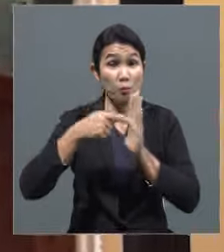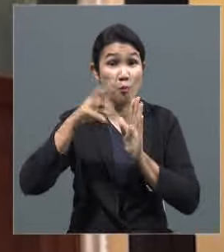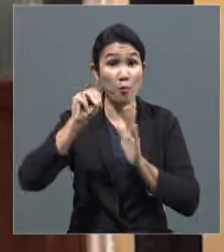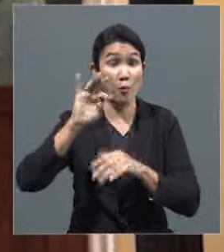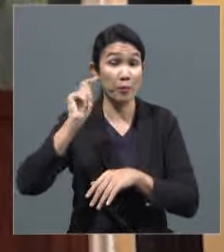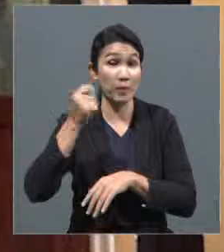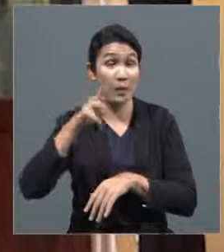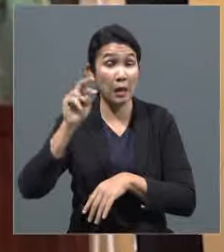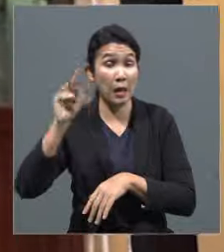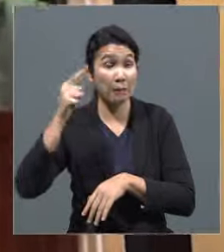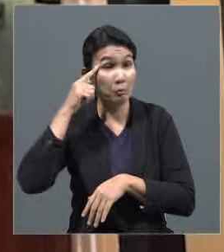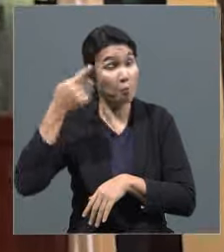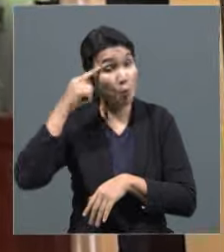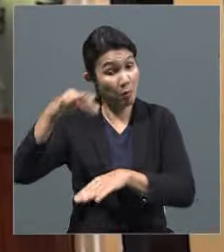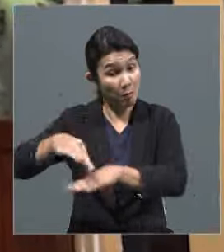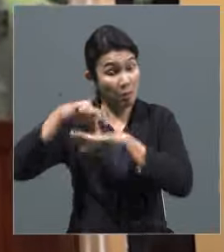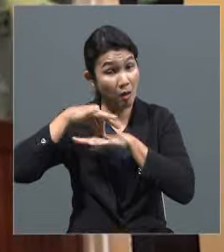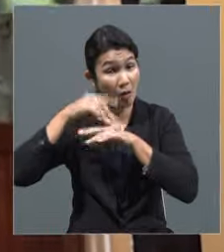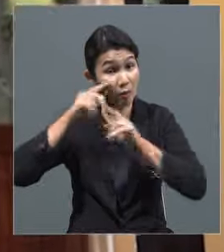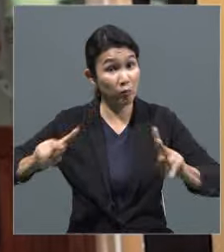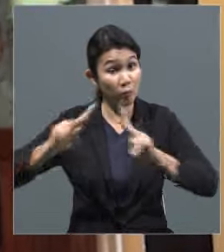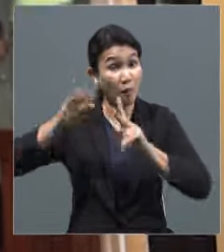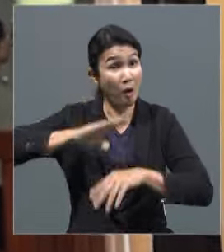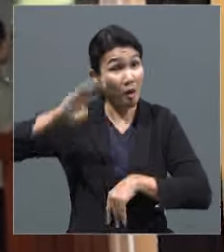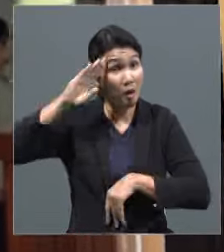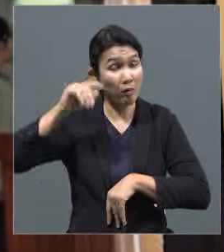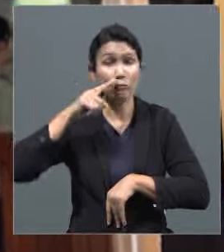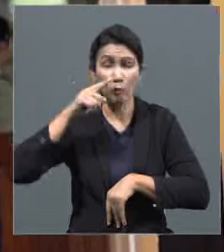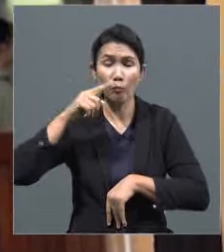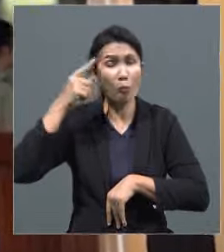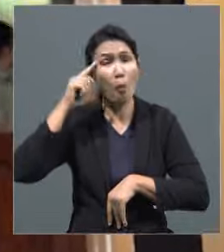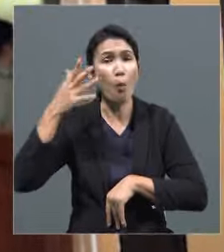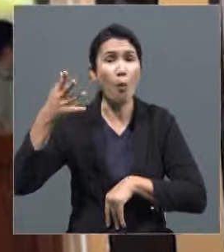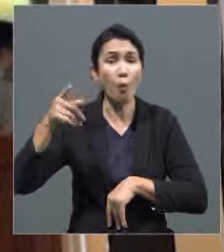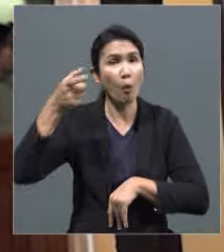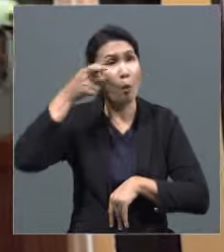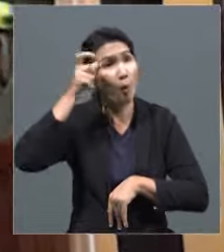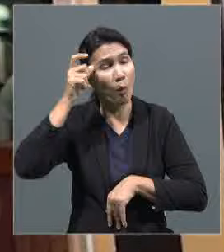ต้องมานั่งในกระทรวงการ คลังก็ยังพูดประมาณนั้นแหละพูดว่างง